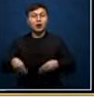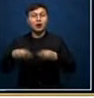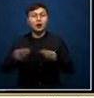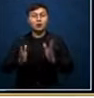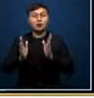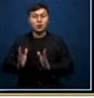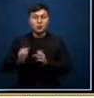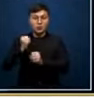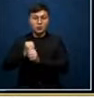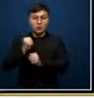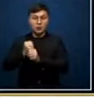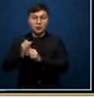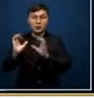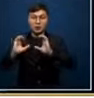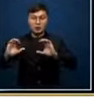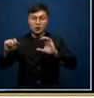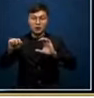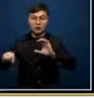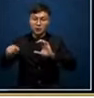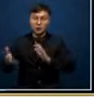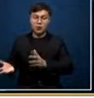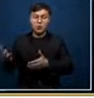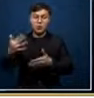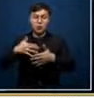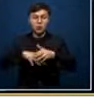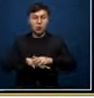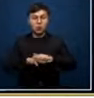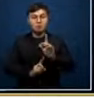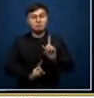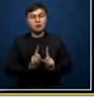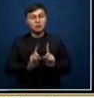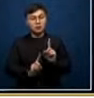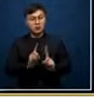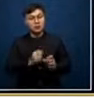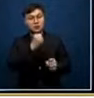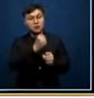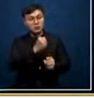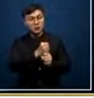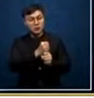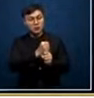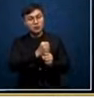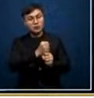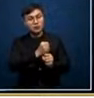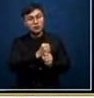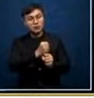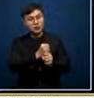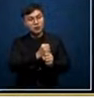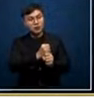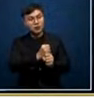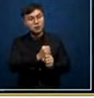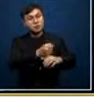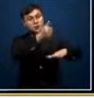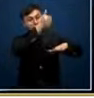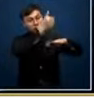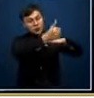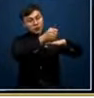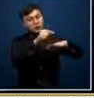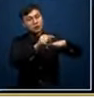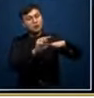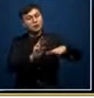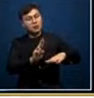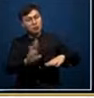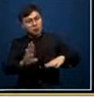องค์กรมีส่วนร่วมในการที่จะได้ประเมินนะคะการทำงานของเอ่อฝ่ายบริหารว่ามีระบบ